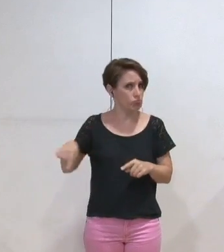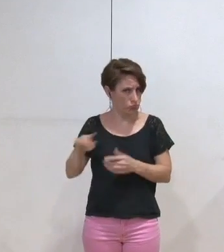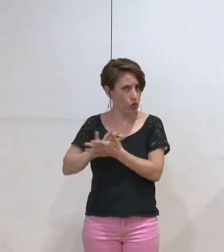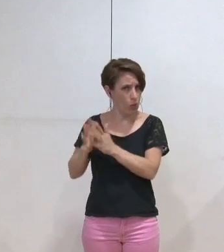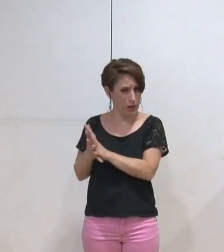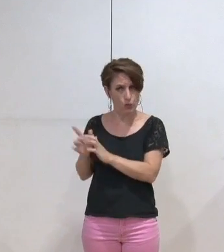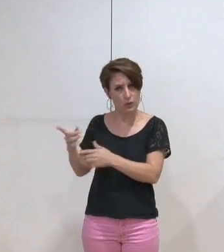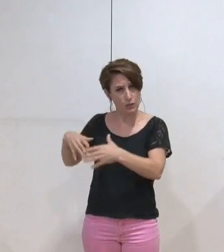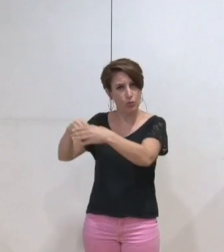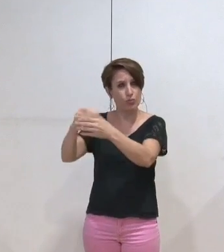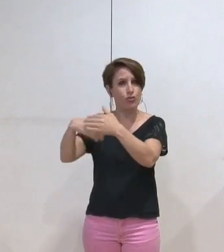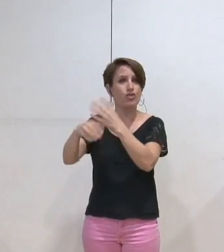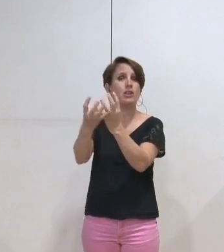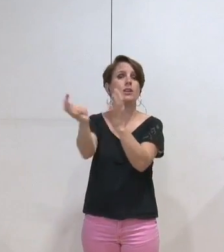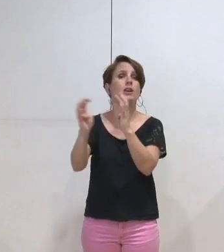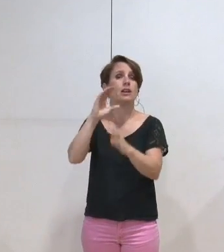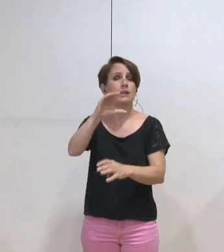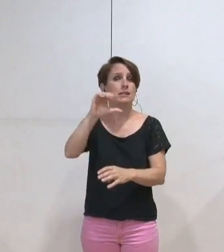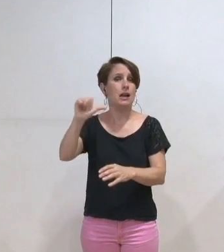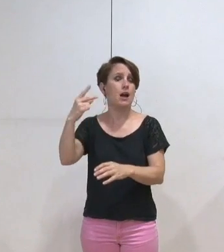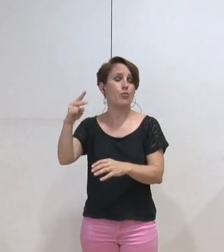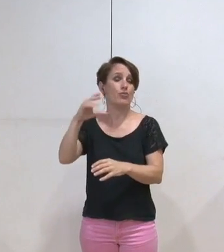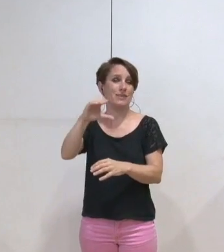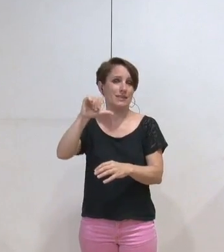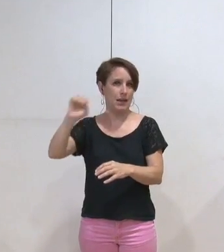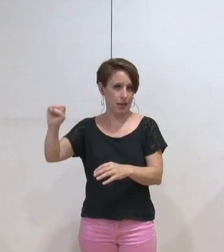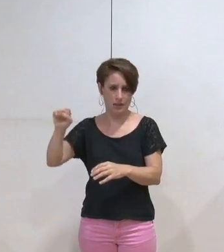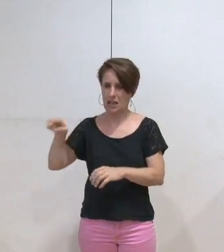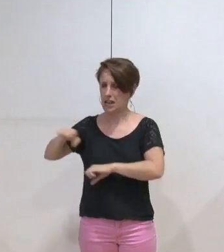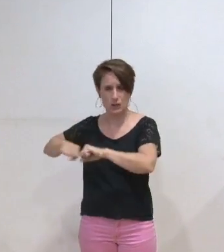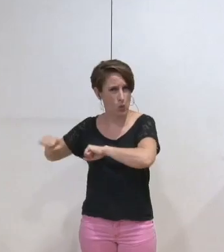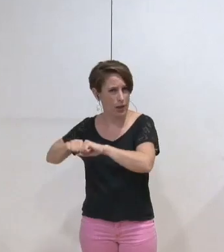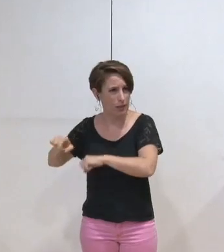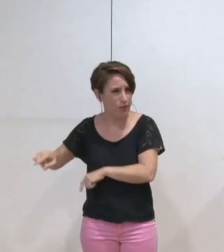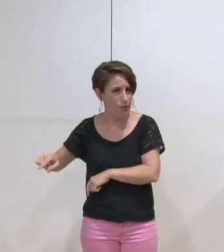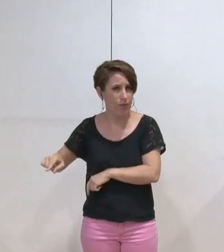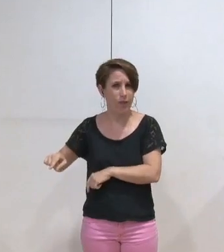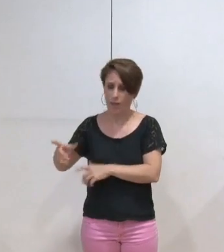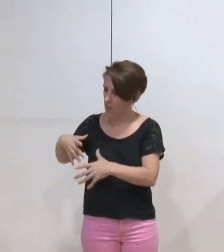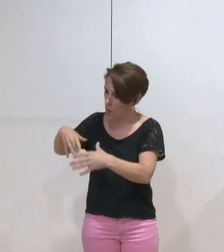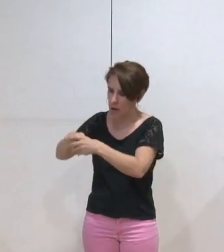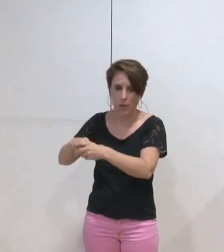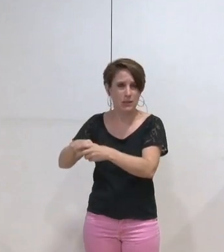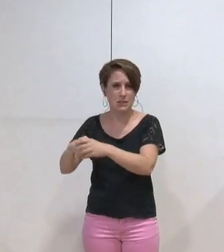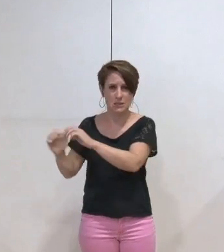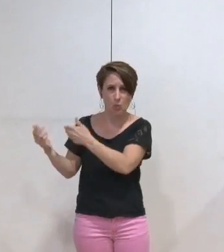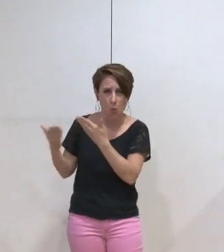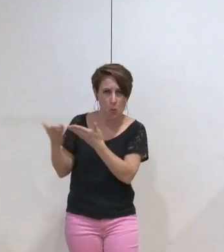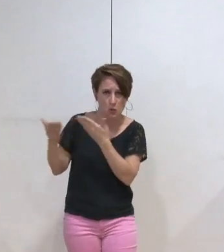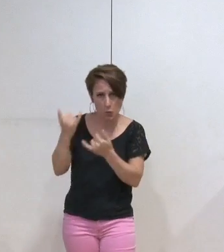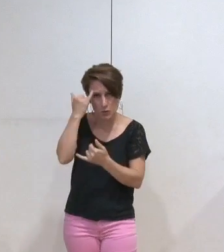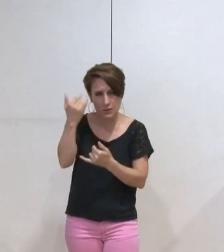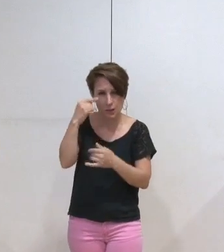au sein du CA du CCAS et extrêmement actives elles étaient présentes dans l'élaboration du plan du du plan stratégique